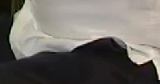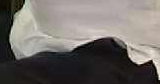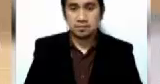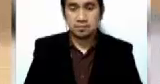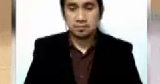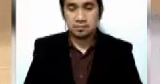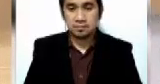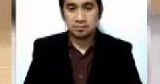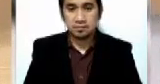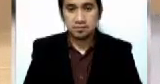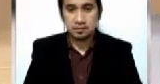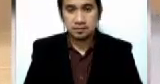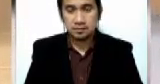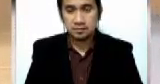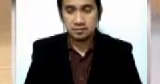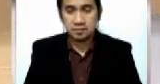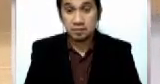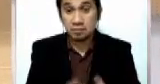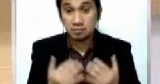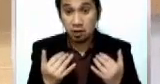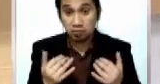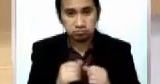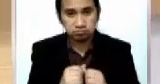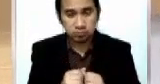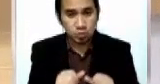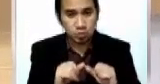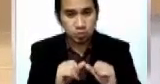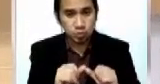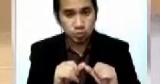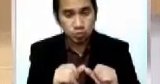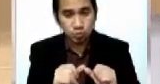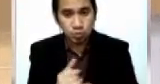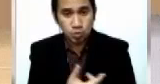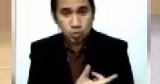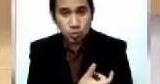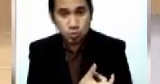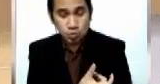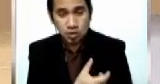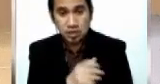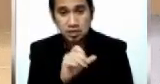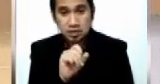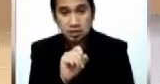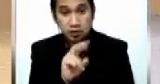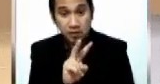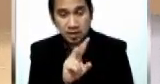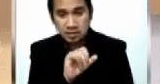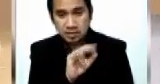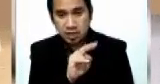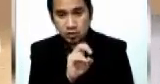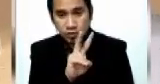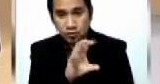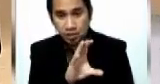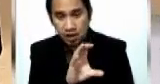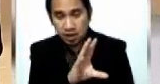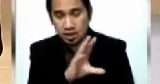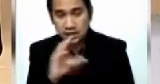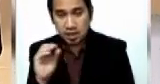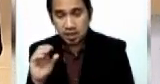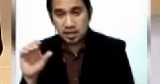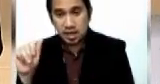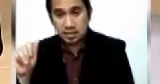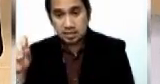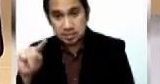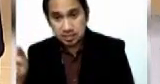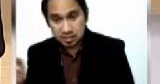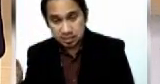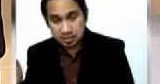oras. Tuloy-tuloy ang pagtuturok ng bakuna ng Sinovac at AstraZeneca sa iba't ibang lugar sa bansa para malabanan ng COVID-19. Kabilang